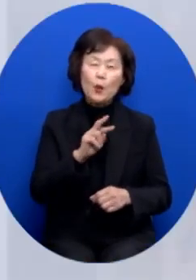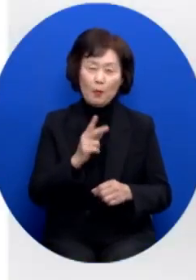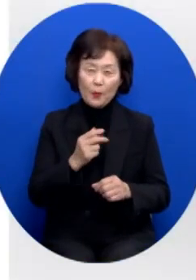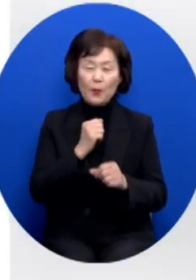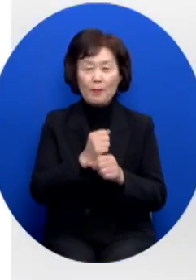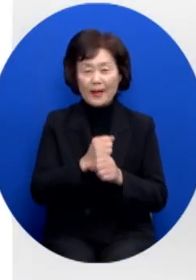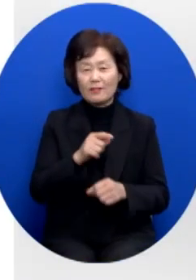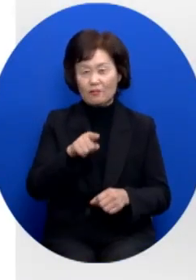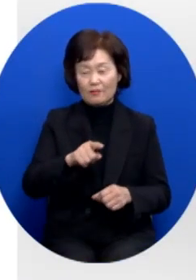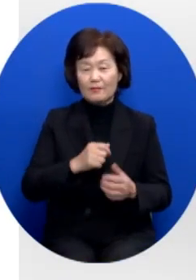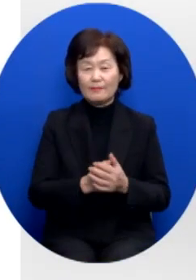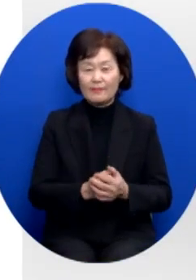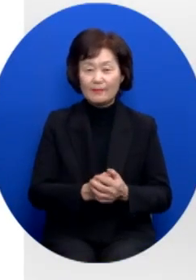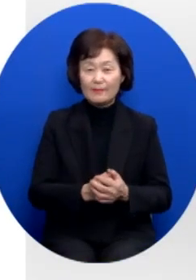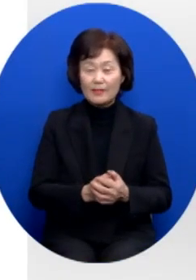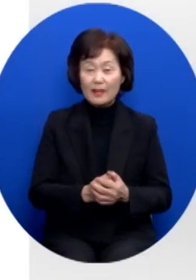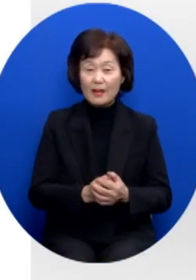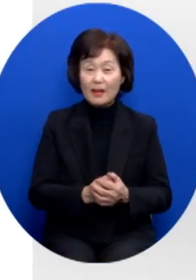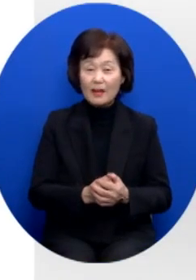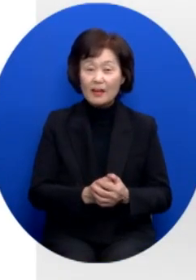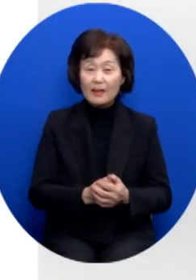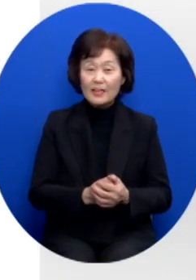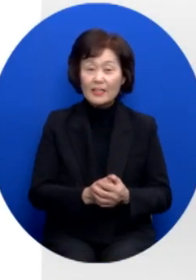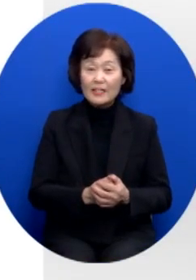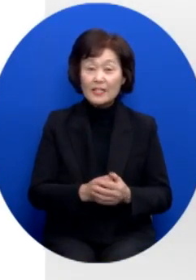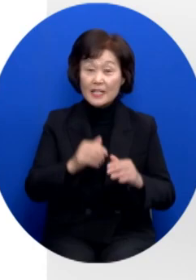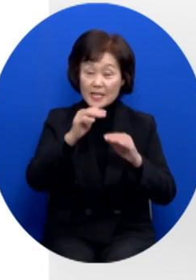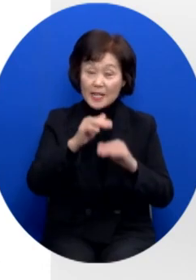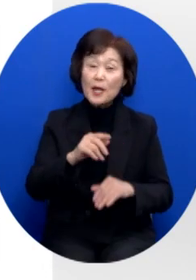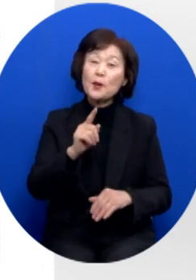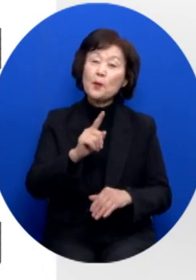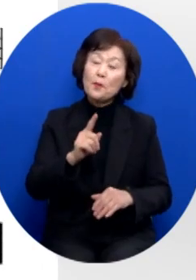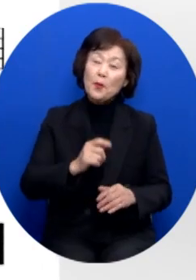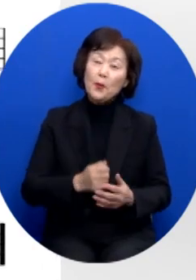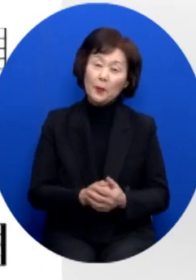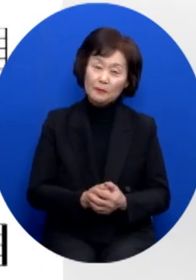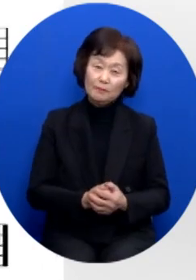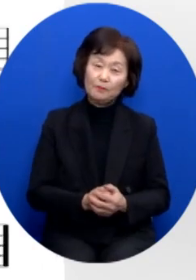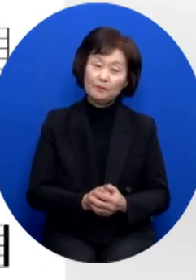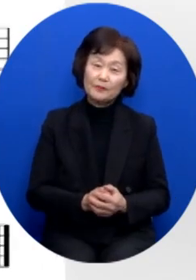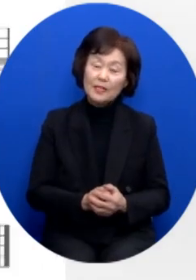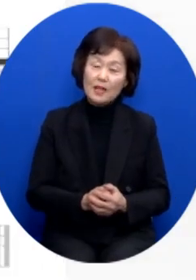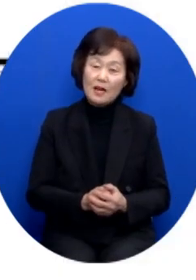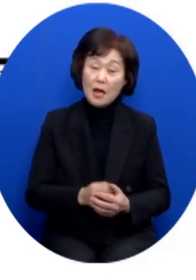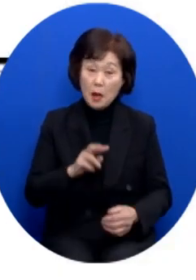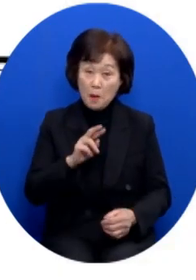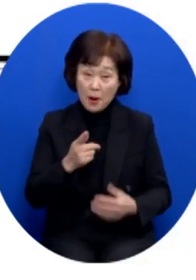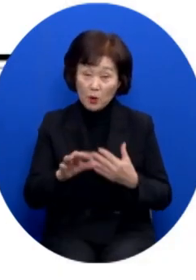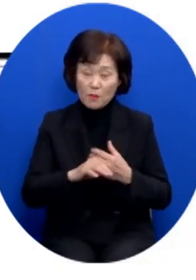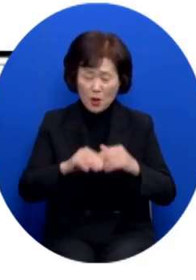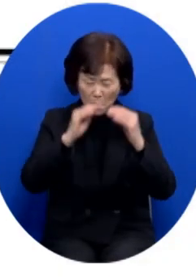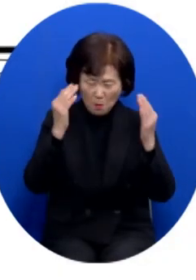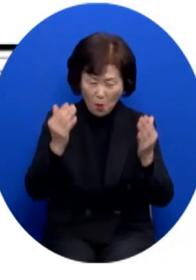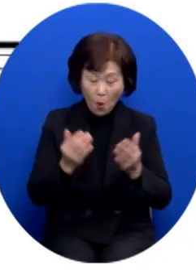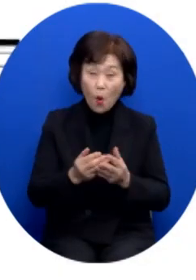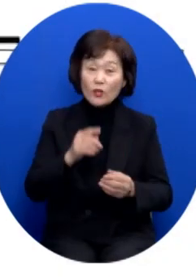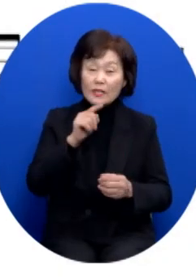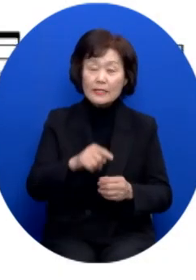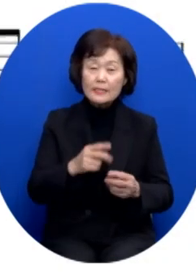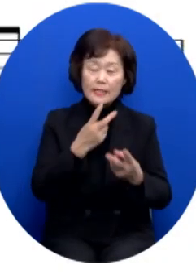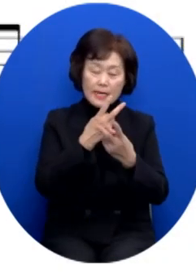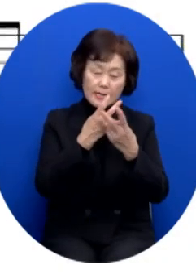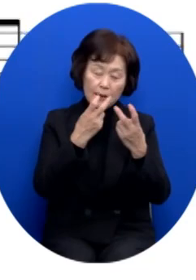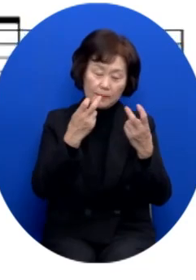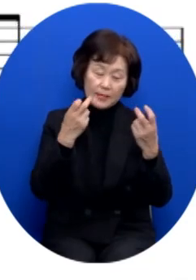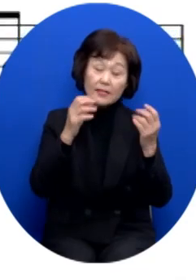가사는 Alles schläft einsam wacht라고 되어 있는데 네. 직역하면 모든 것이 잠든 때 이런 의미입니다.